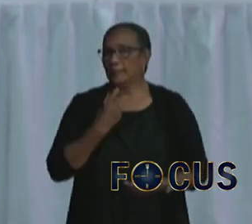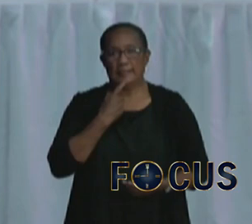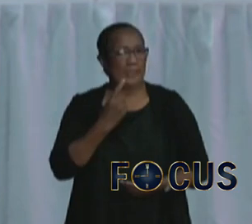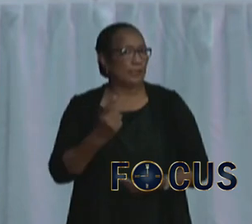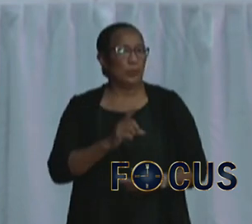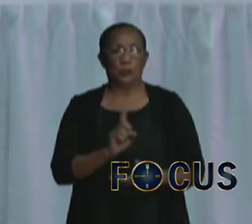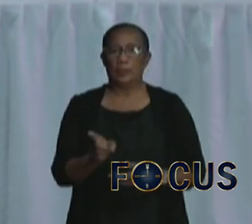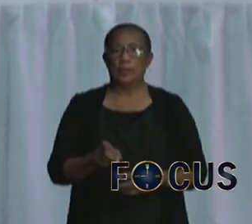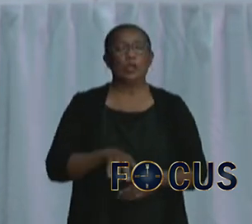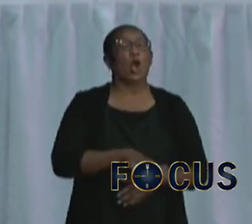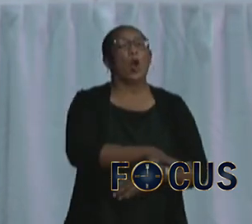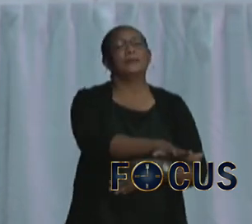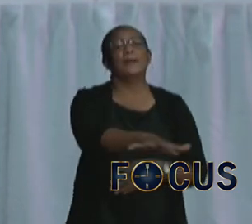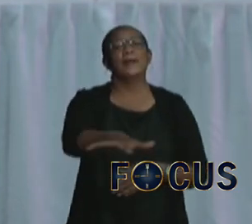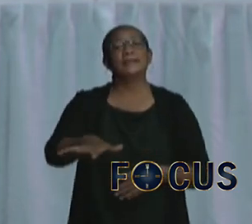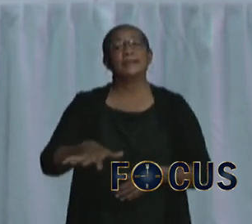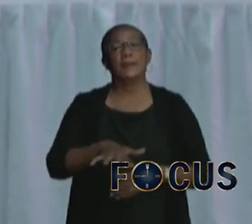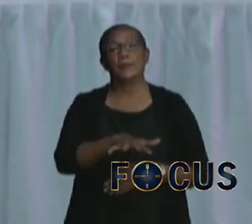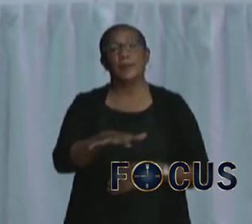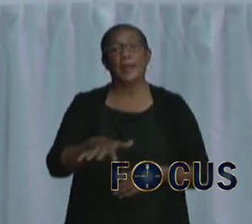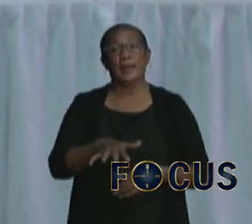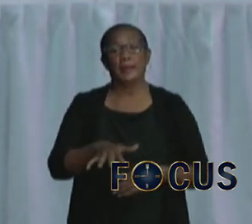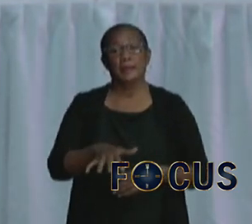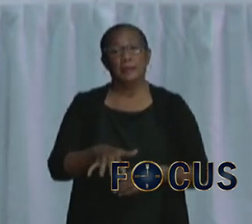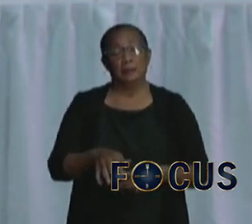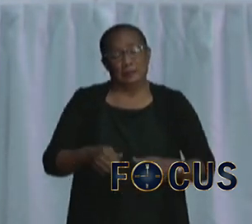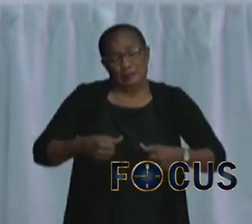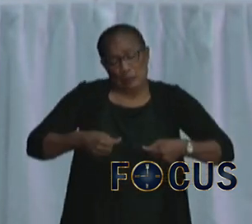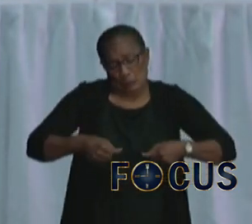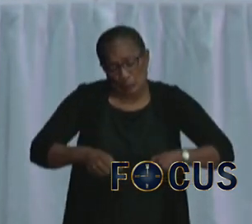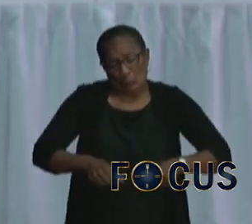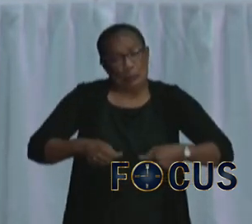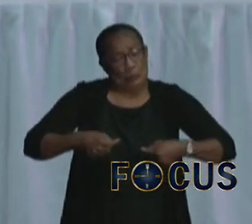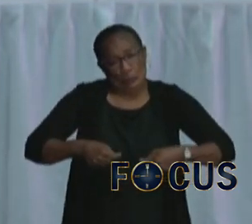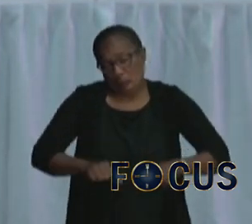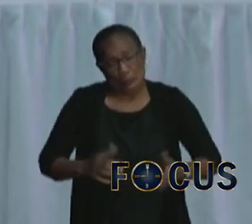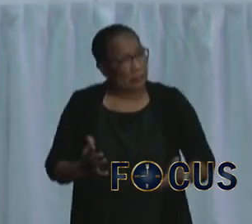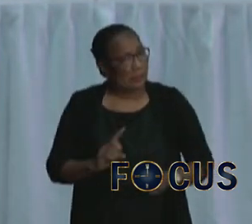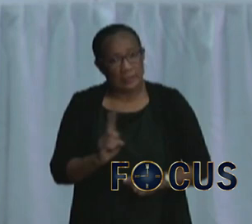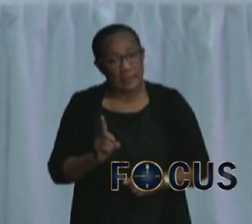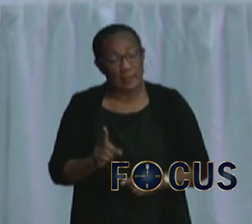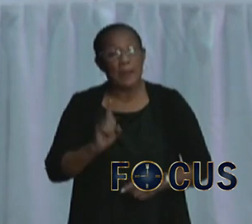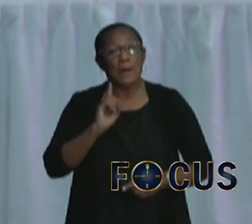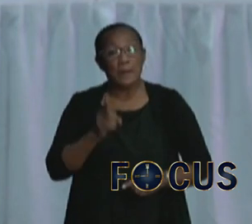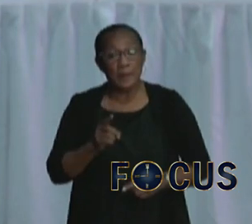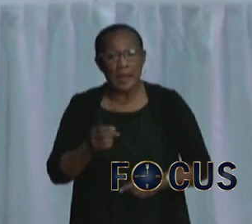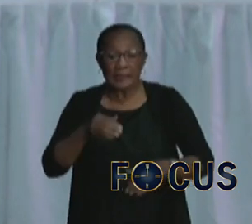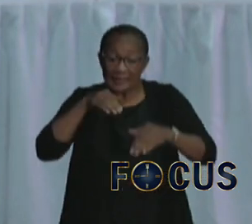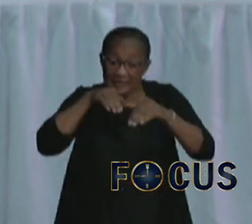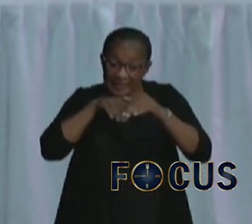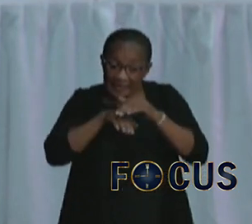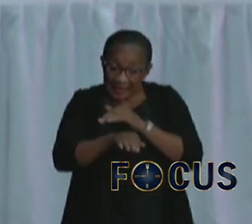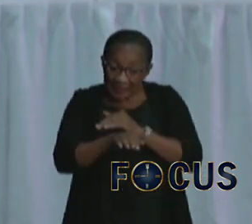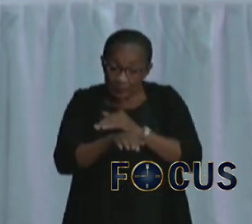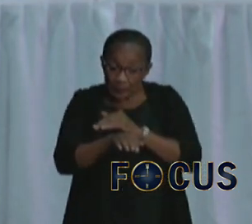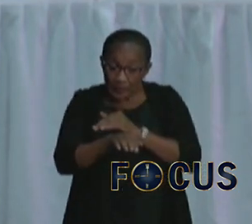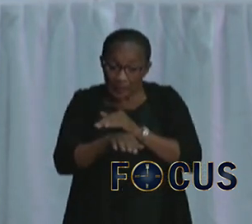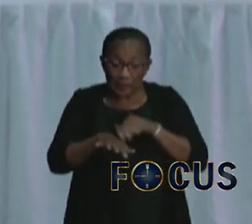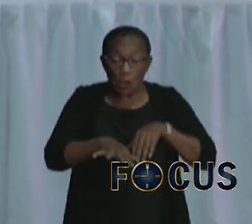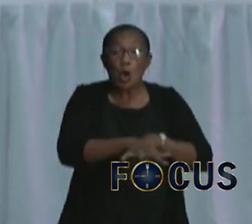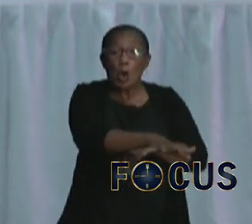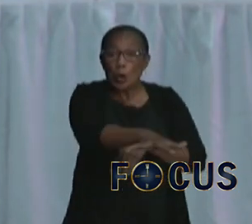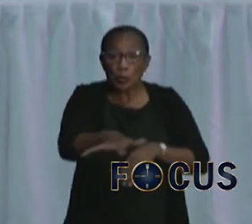maatschappij heel erg te verzuren en te versoberen. Maar binnenzitten in een ruimte, dat